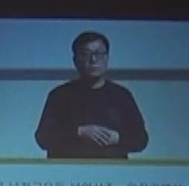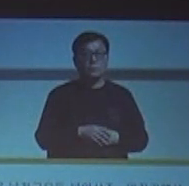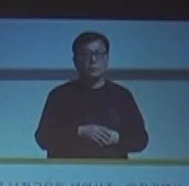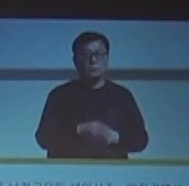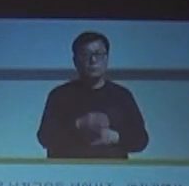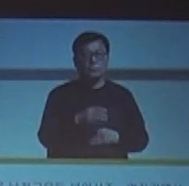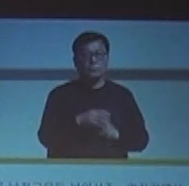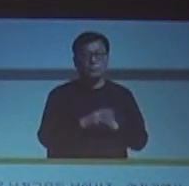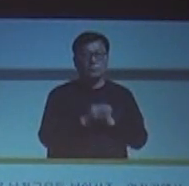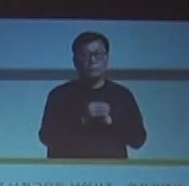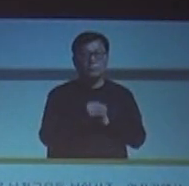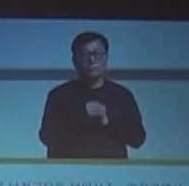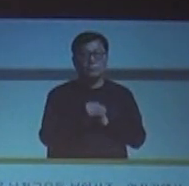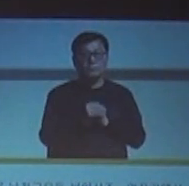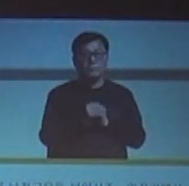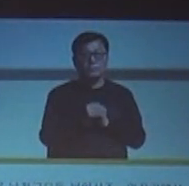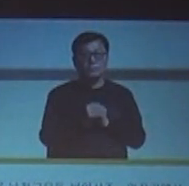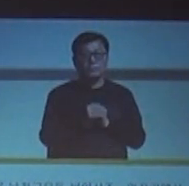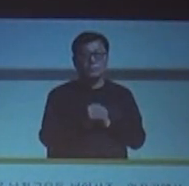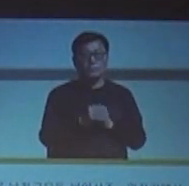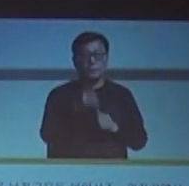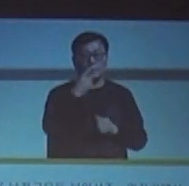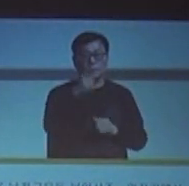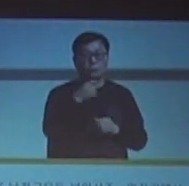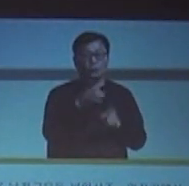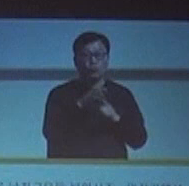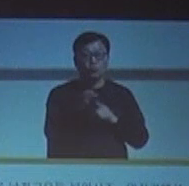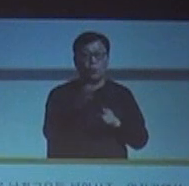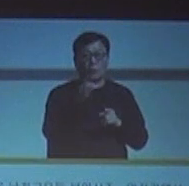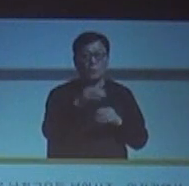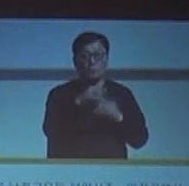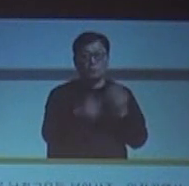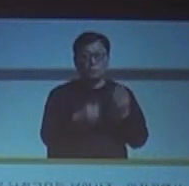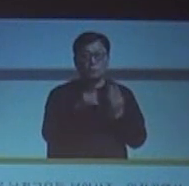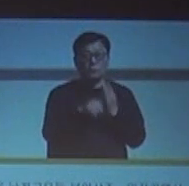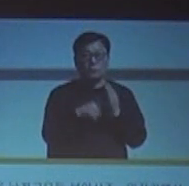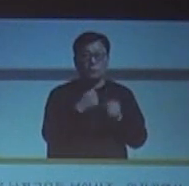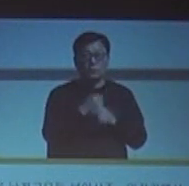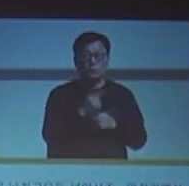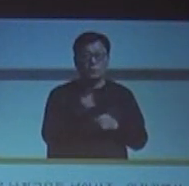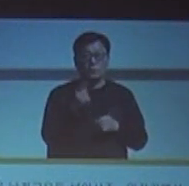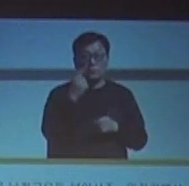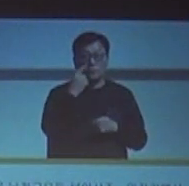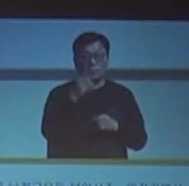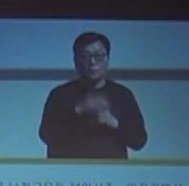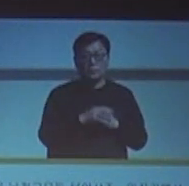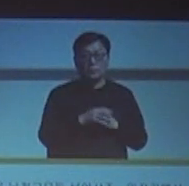3958번님. 네, 읽을게요. 신수다 공개방송 장미남 와 김병희. 저.